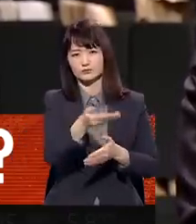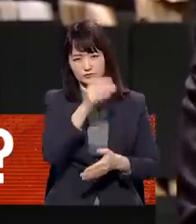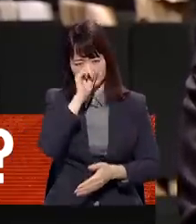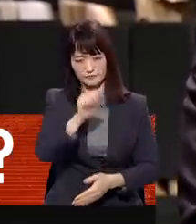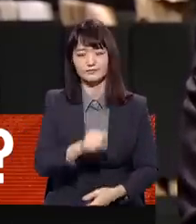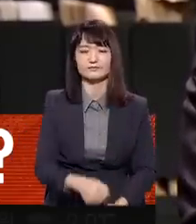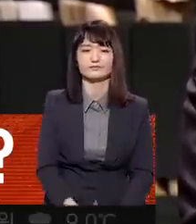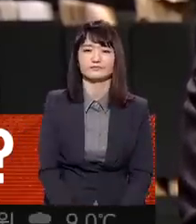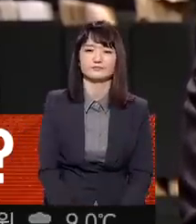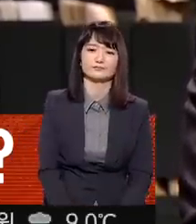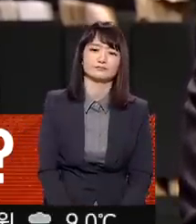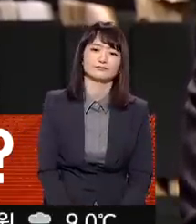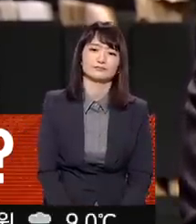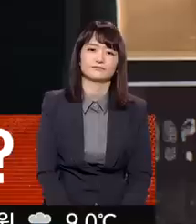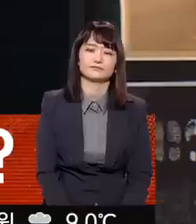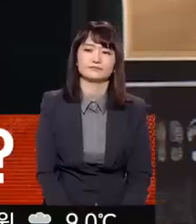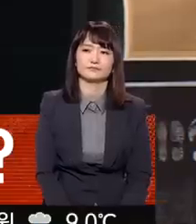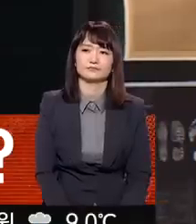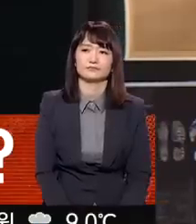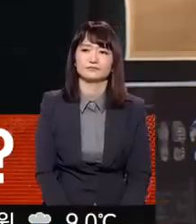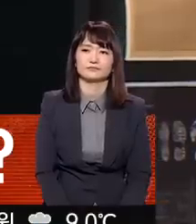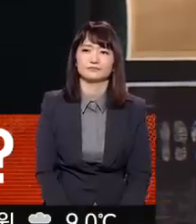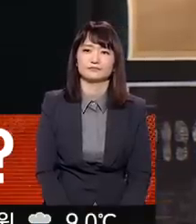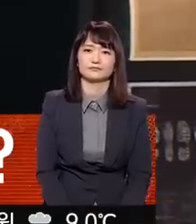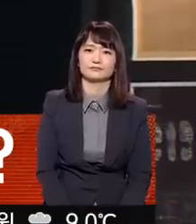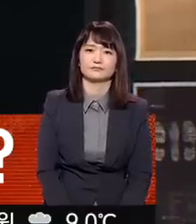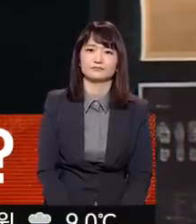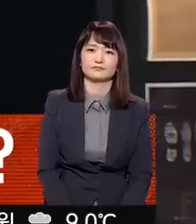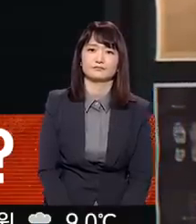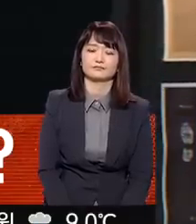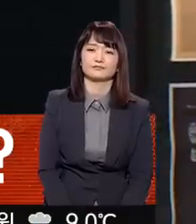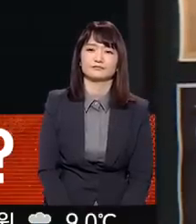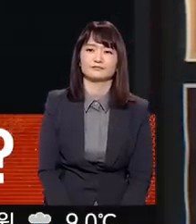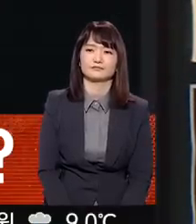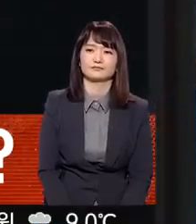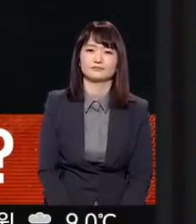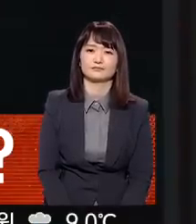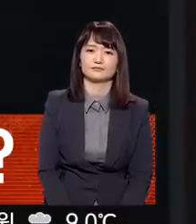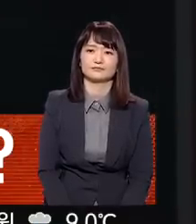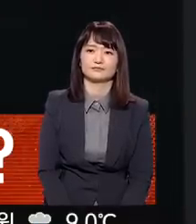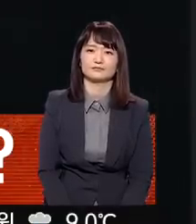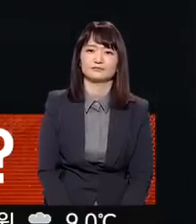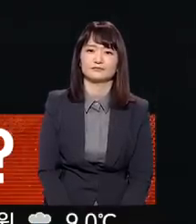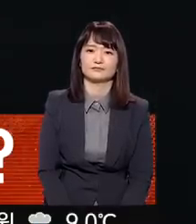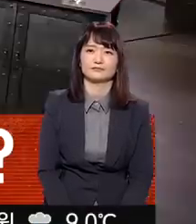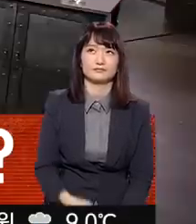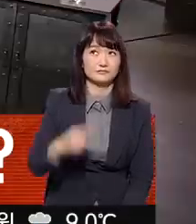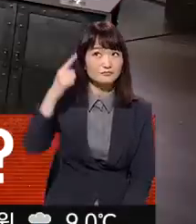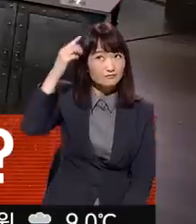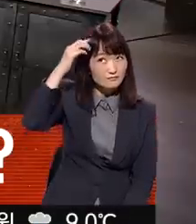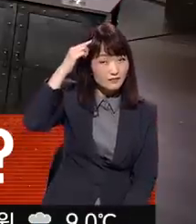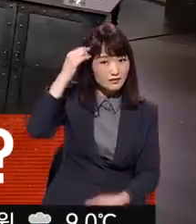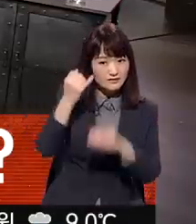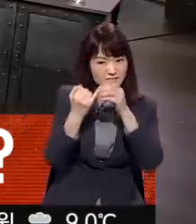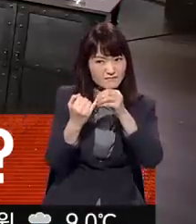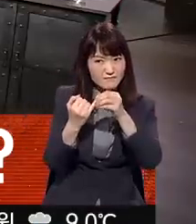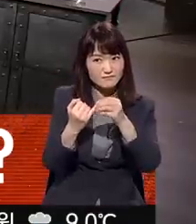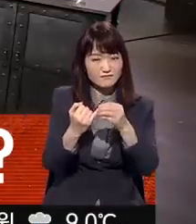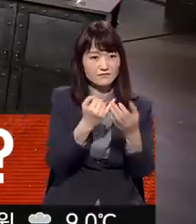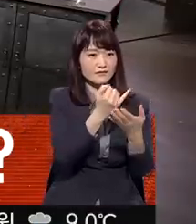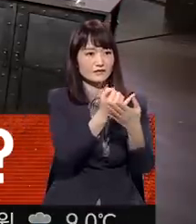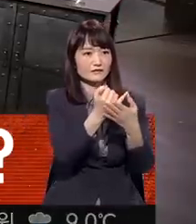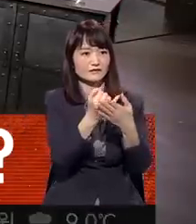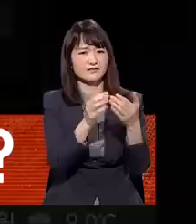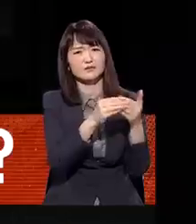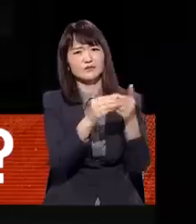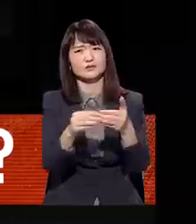같습니다. 그렇군요. 자, 우리 가족 여러분들 반응은 어땠어요? 네, 멀바 너네 자렌님은요 머리채 잡힐만하다 큰딸 데리고 나가서 옷